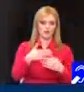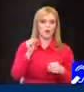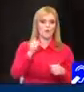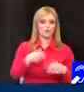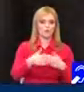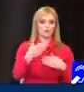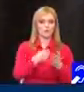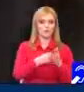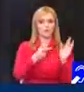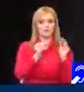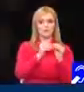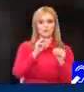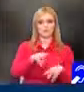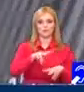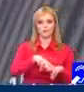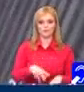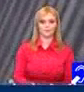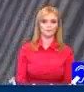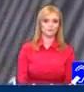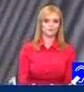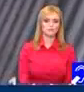cu închisoarea de până la 10 ani.